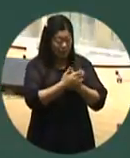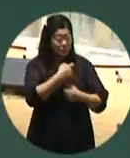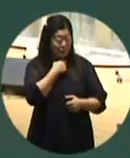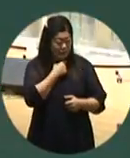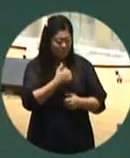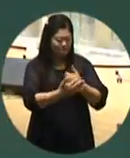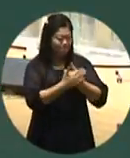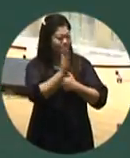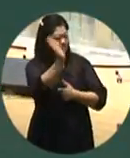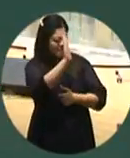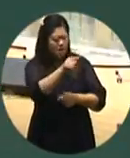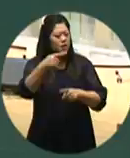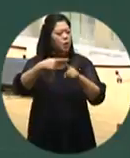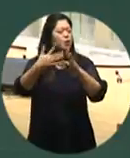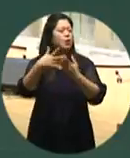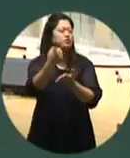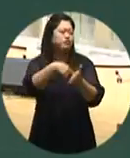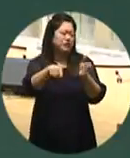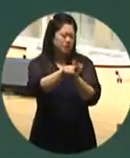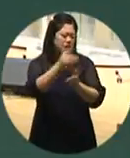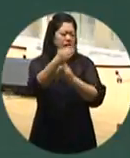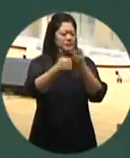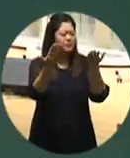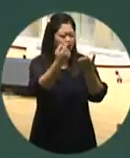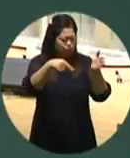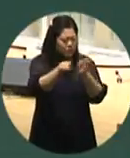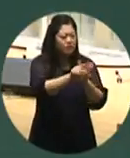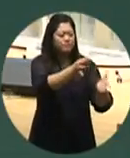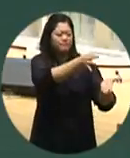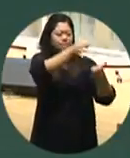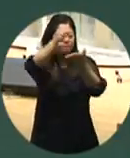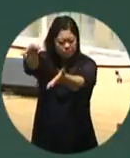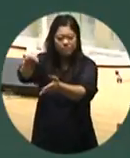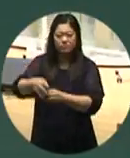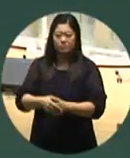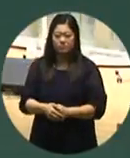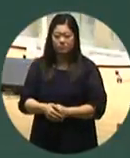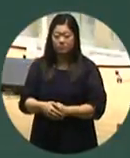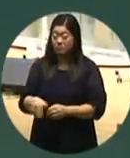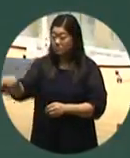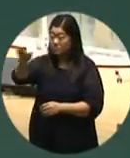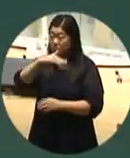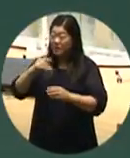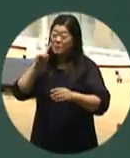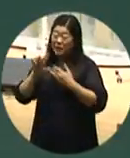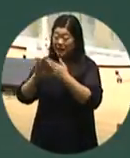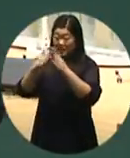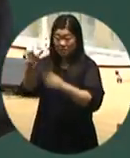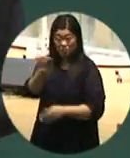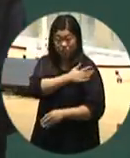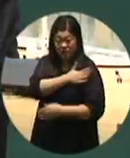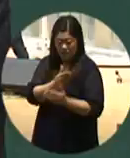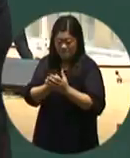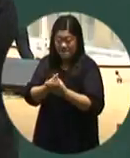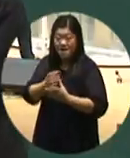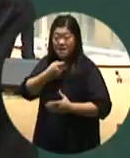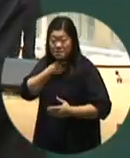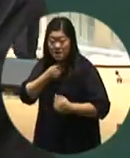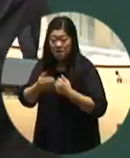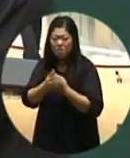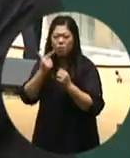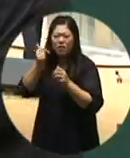church. 그렇죠. Isn't that 여러분이 right? 이리저리 쓸 때면 돈 쓰지 말고 교회 헌금하세요. And so for all of you who do have money, don't waste it away. Give it to the